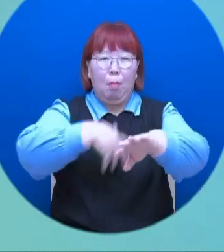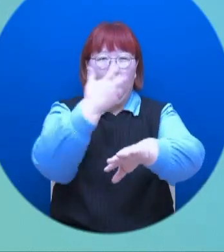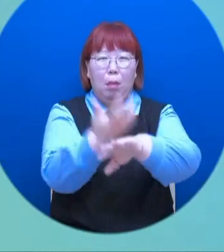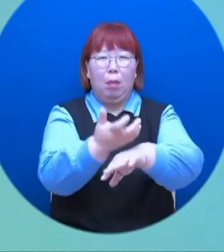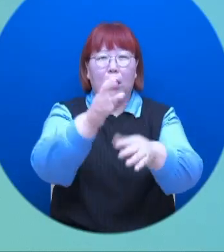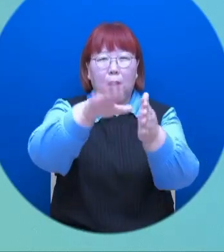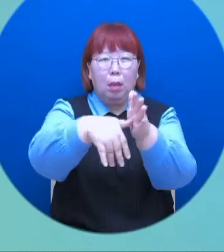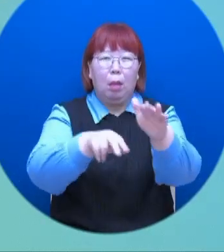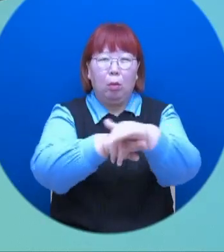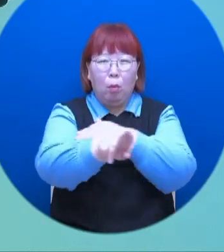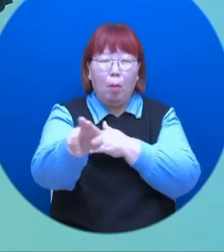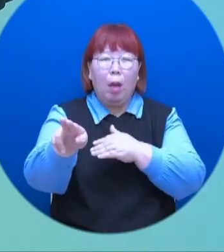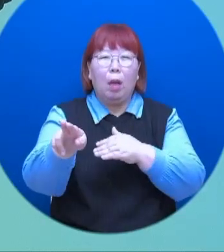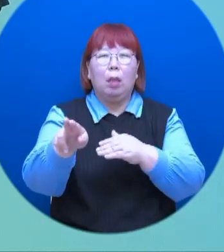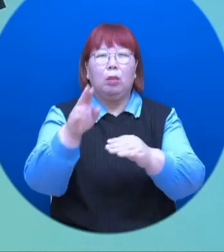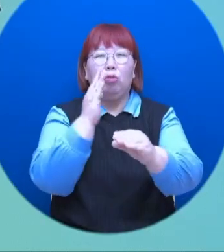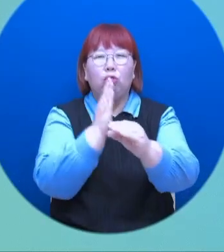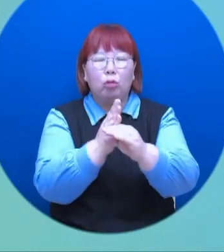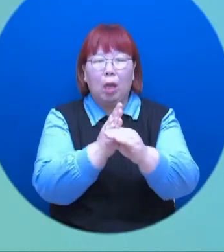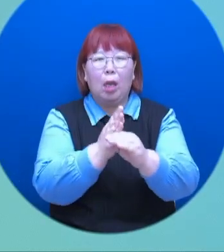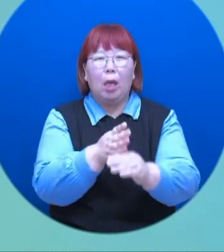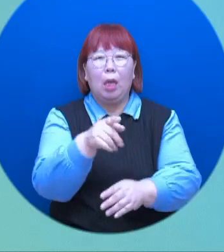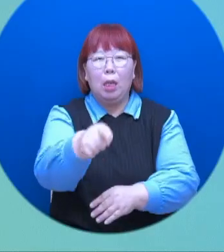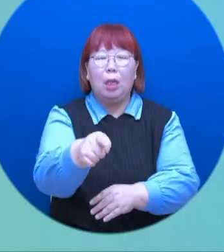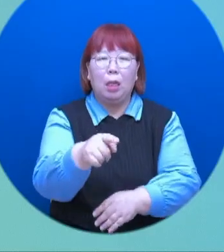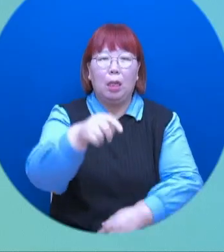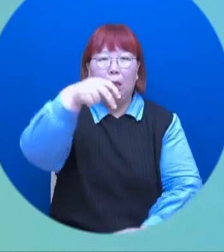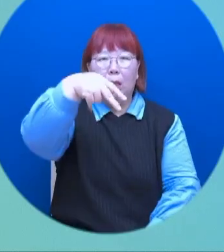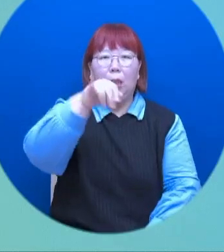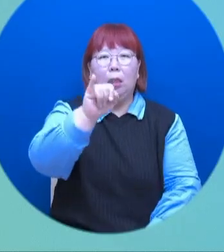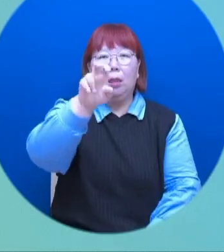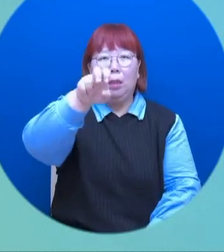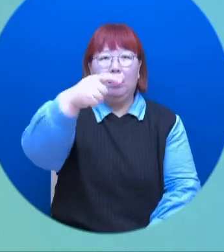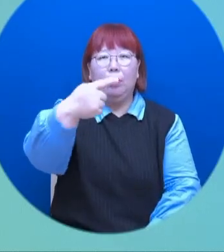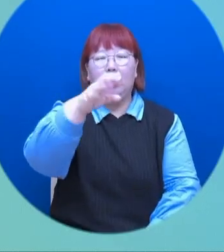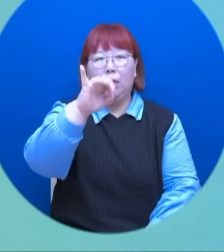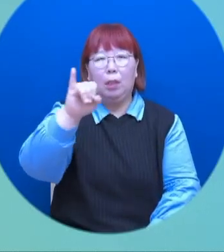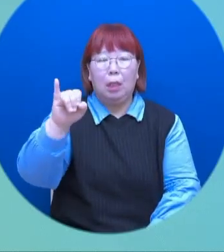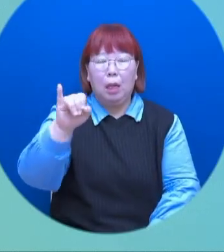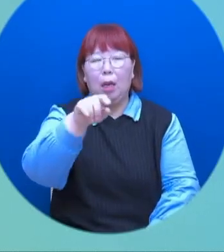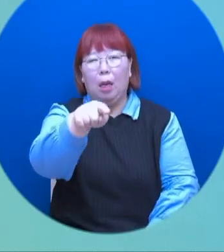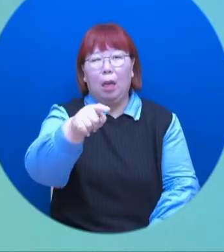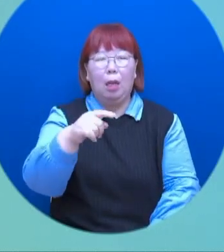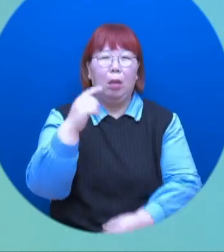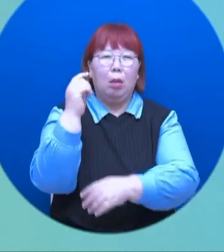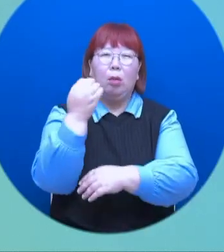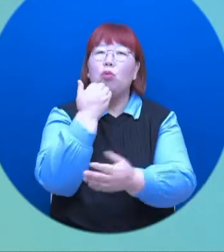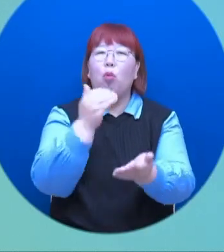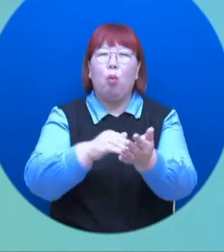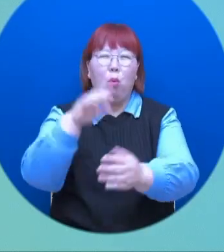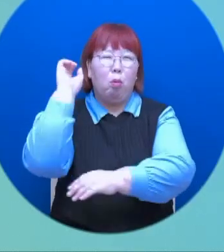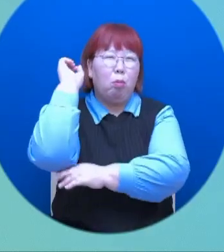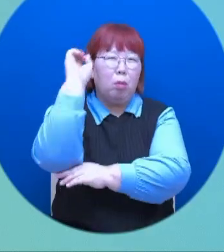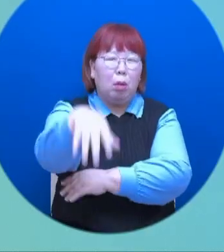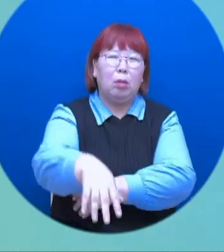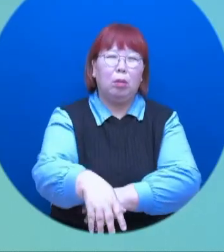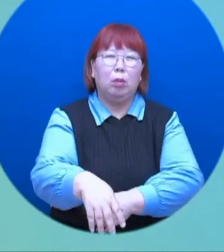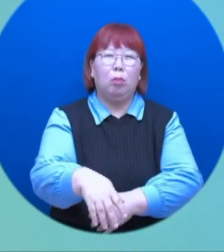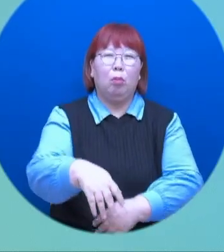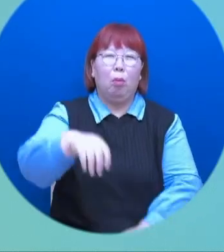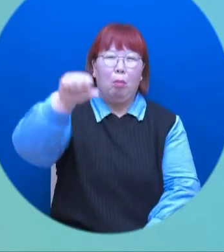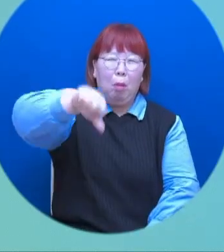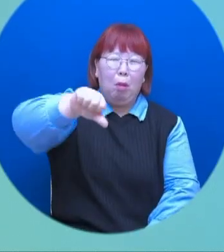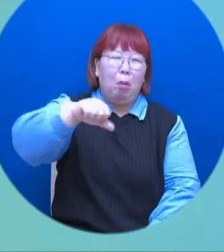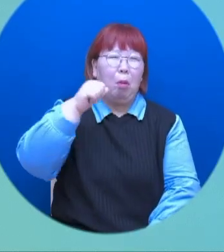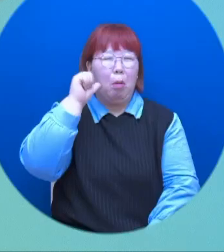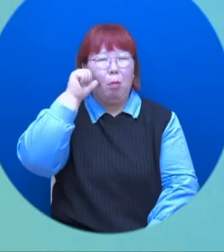그 도망가는 다윗을 보면서 시므이가 돌 던지고 먼지를 날리며 비난하고 모욕을